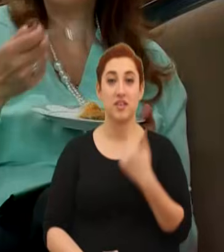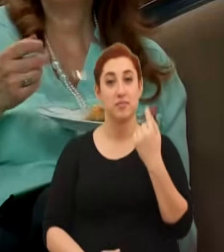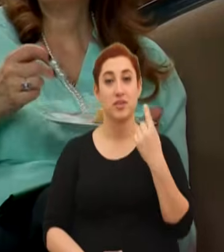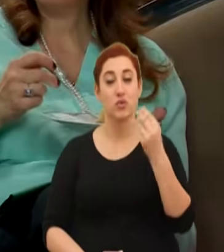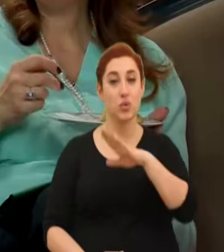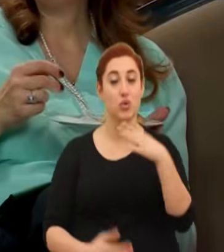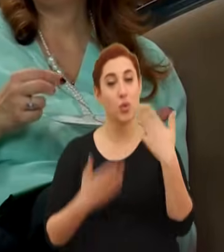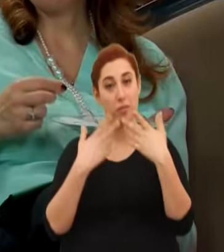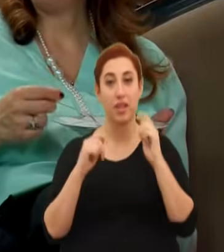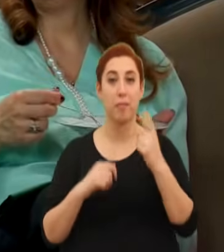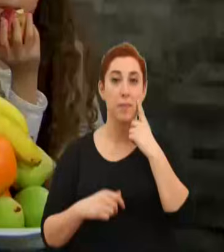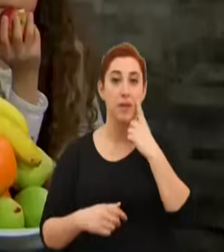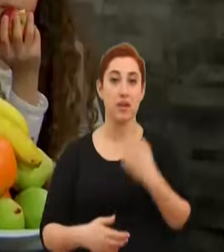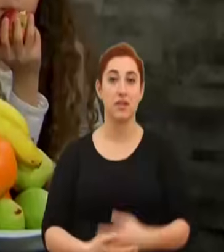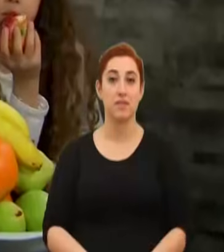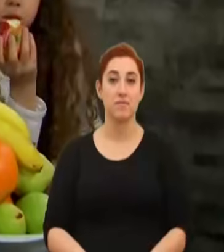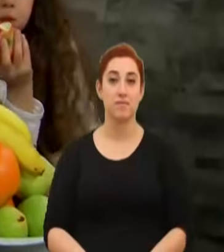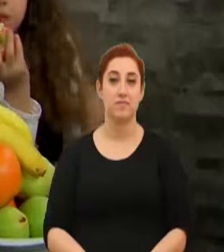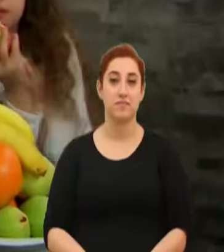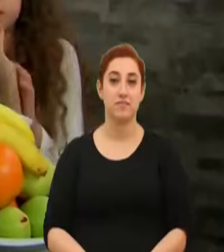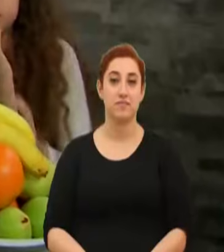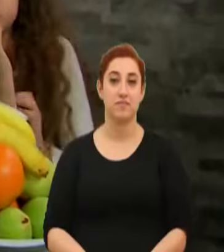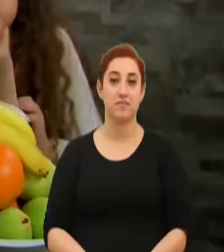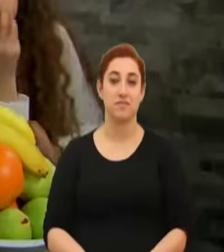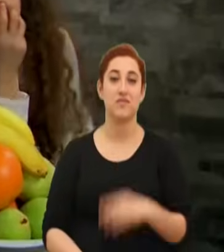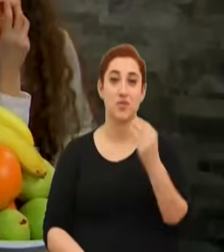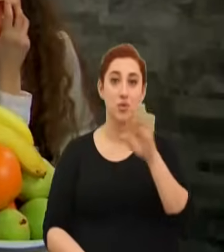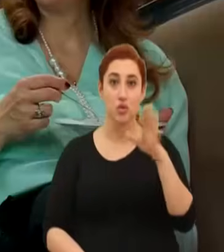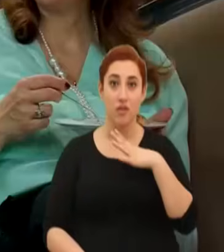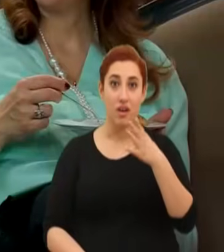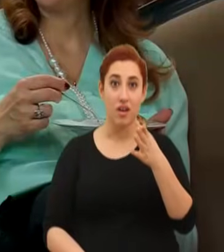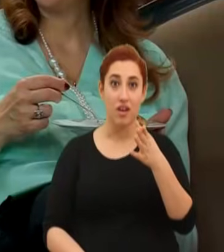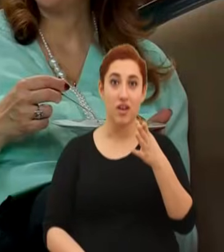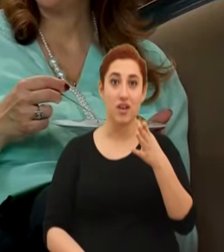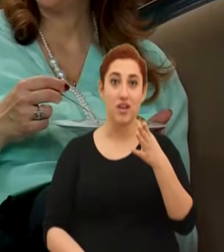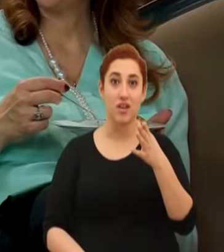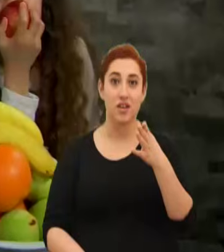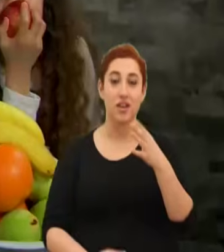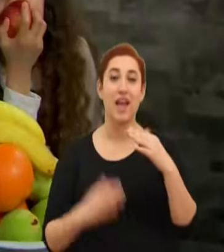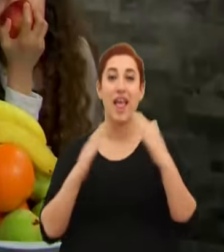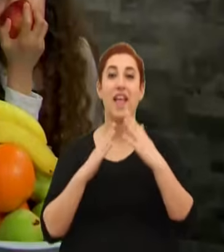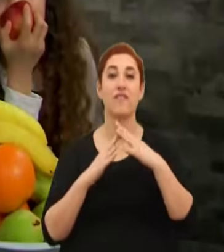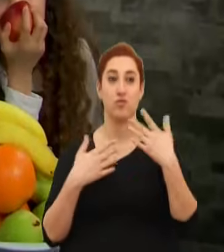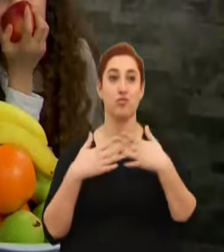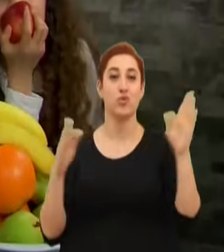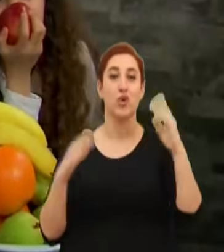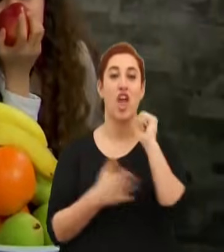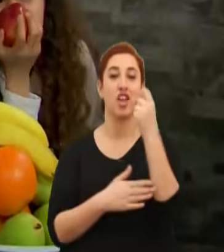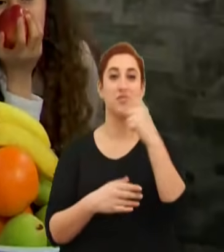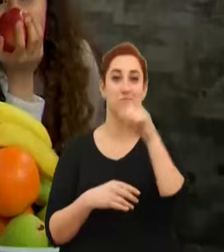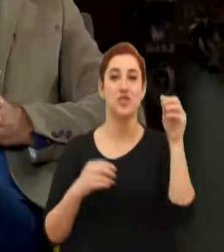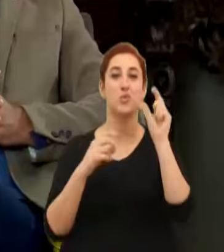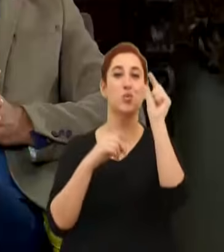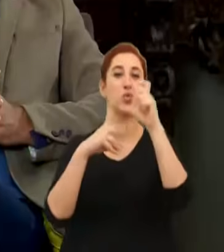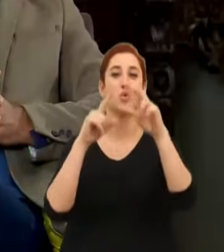Biraz da uşaklarla konuşalım bakalım. Ay... Uşaklarınız da mı var? Yani evde büyük lazım